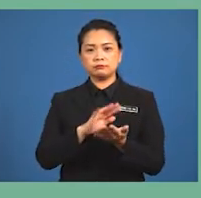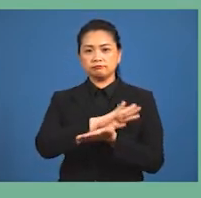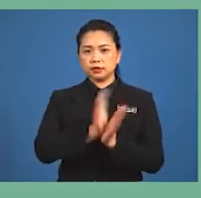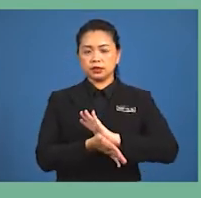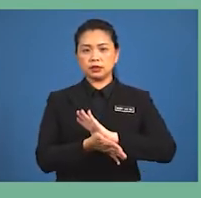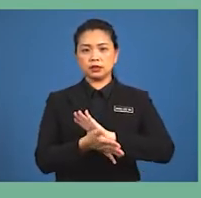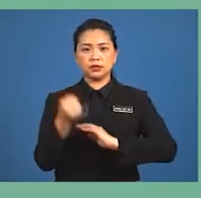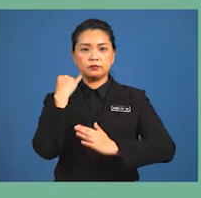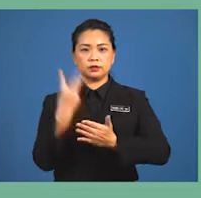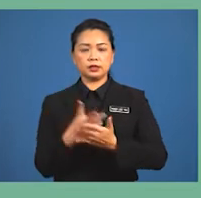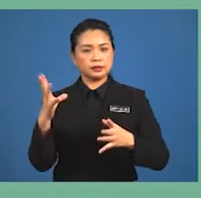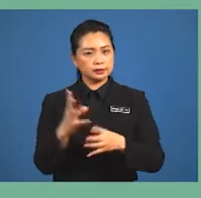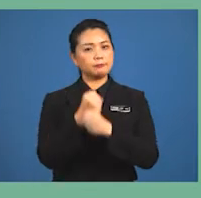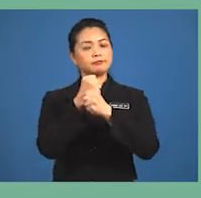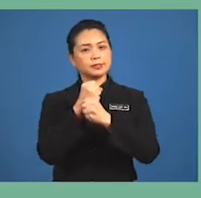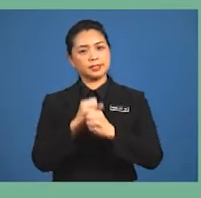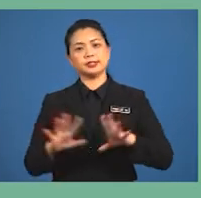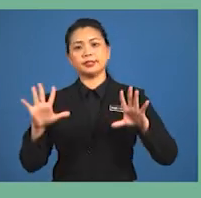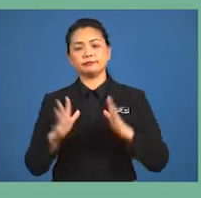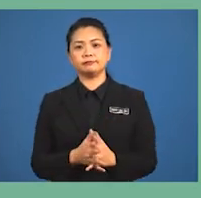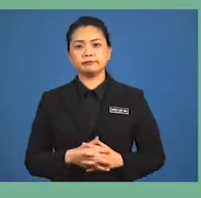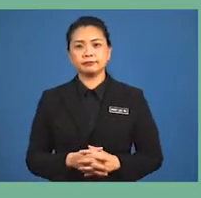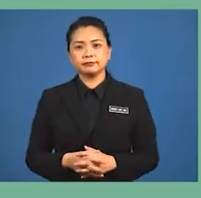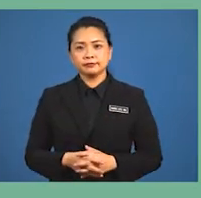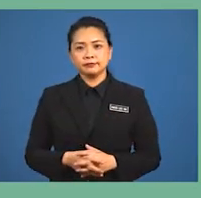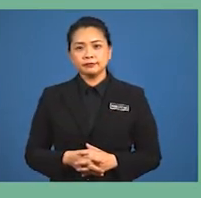maka inflasi dapat diatasi.